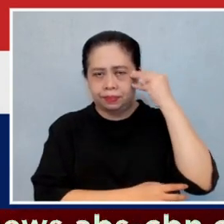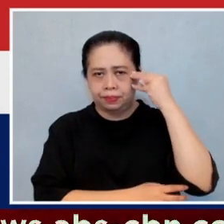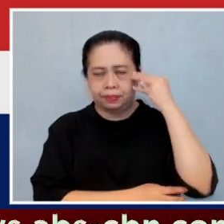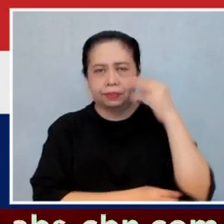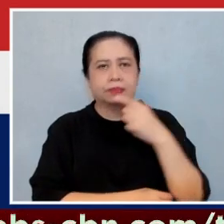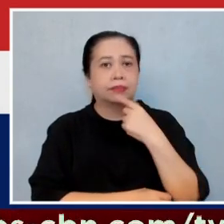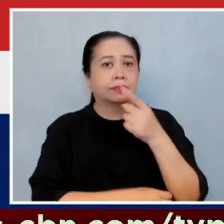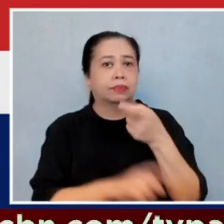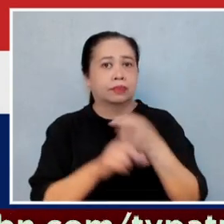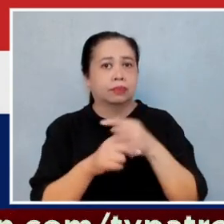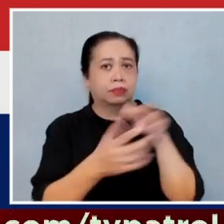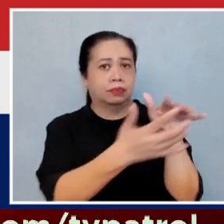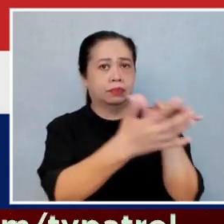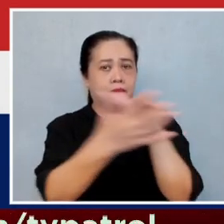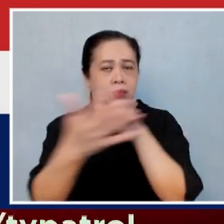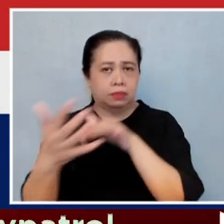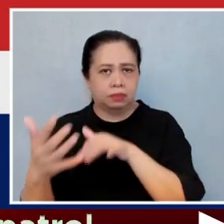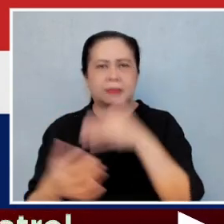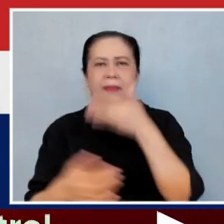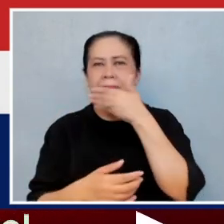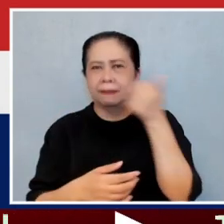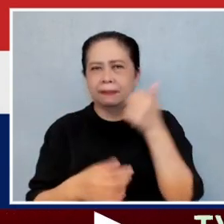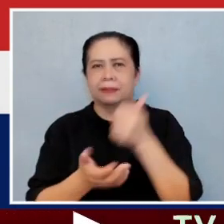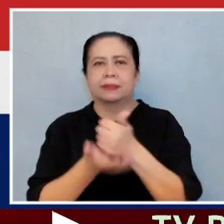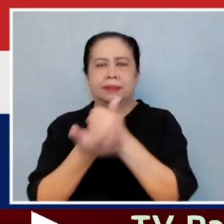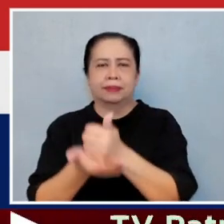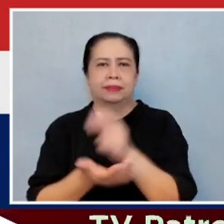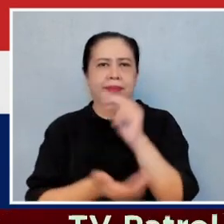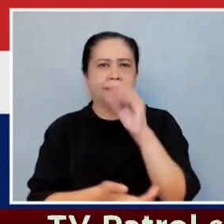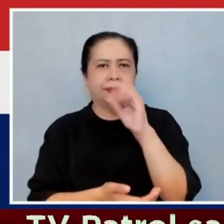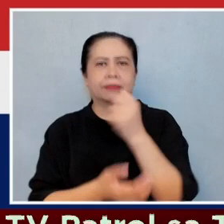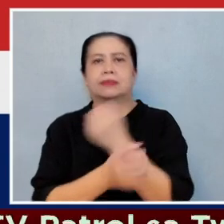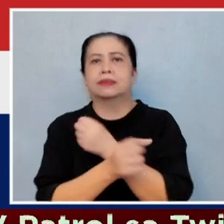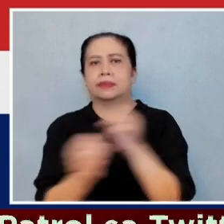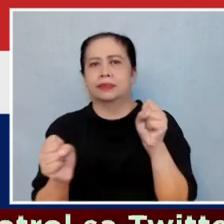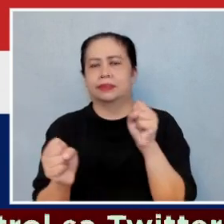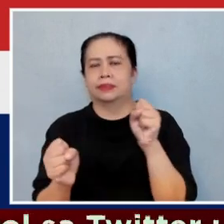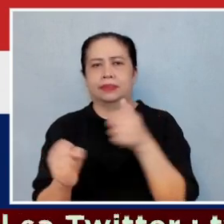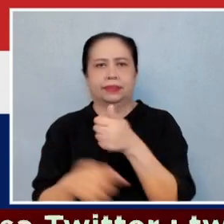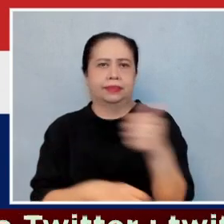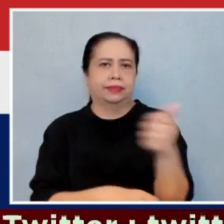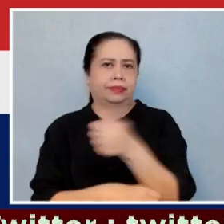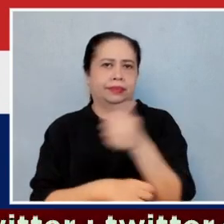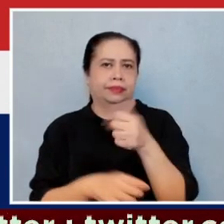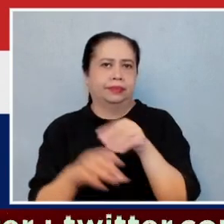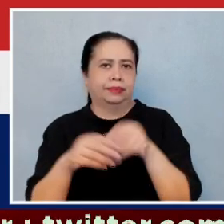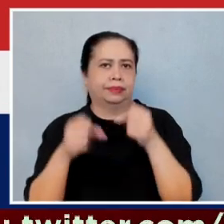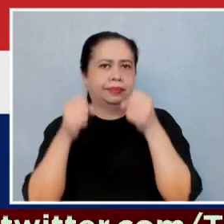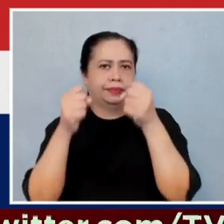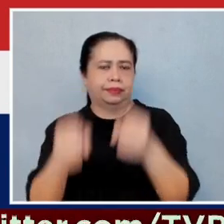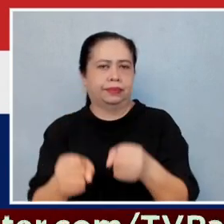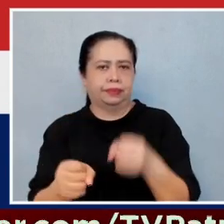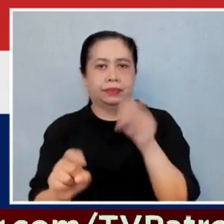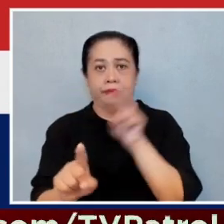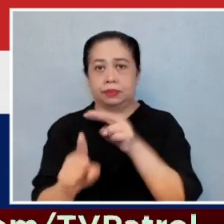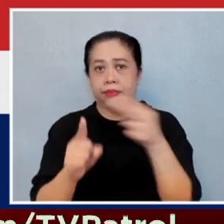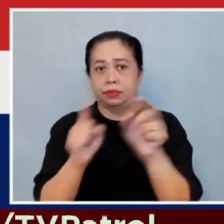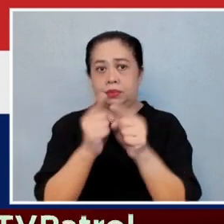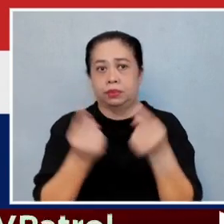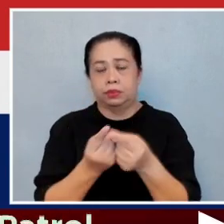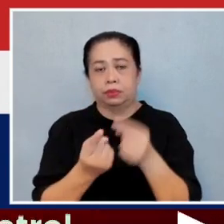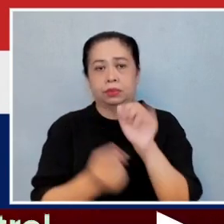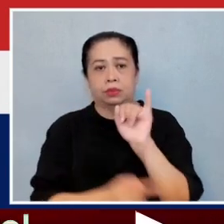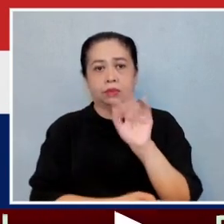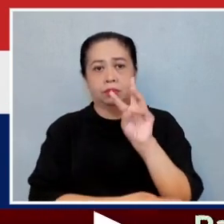batay sa mga pag-aaral, malaki ang tulong ng NCAP sa kaligtasan ng mga motorista sa lansangan. Tingin naman ng grupong